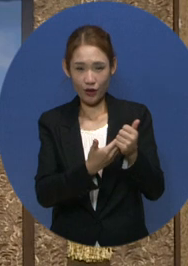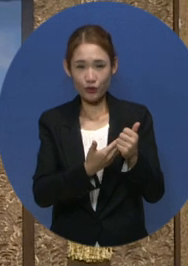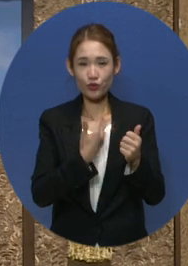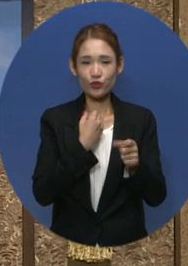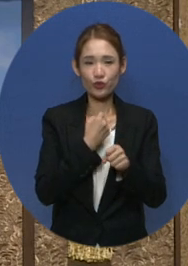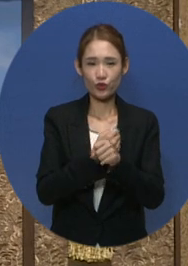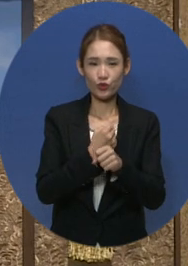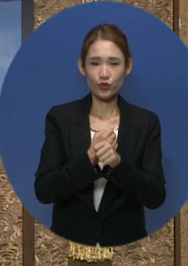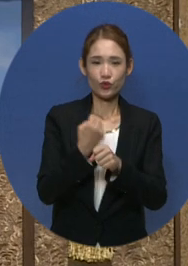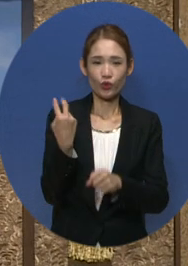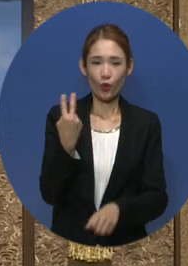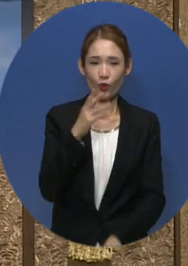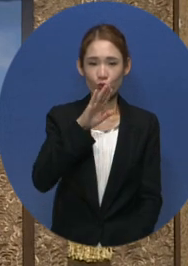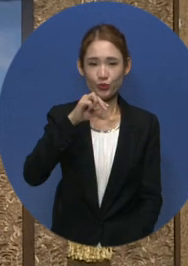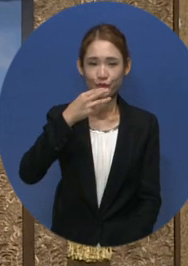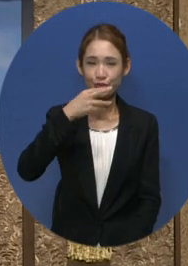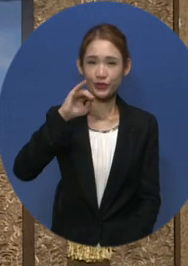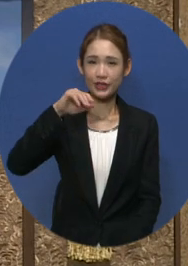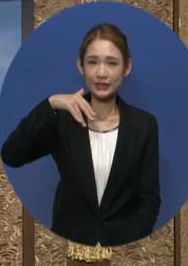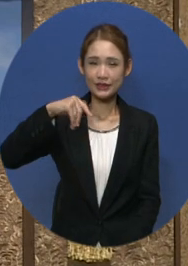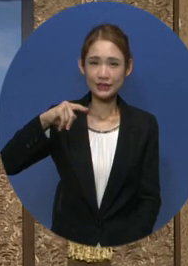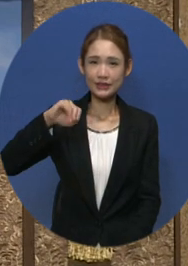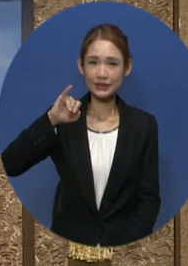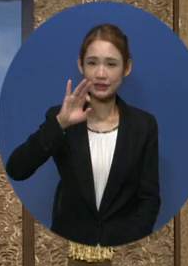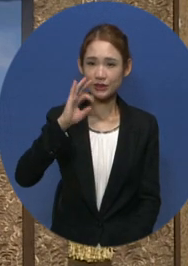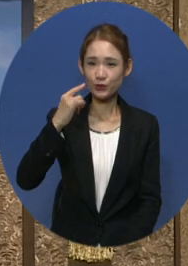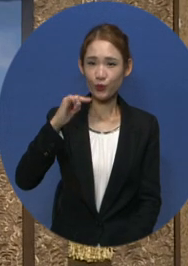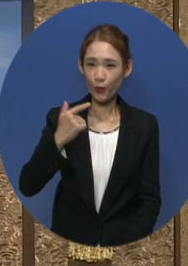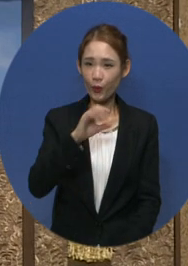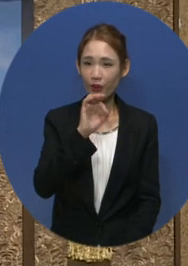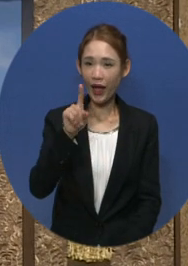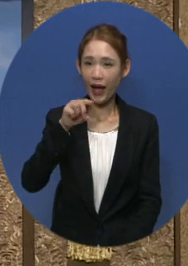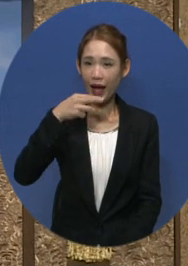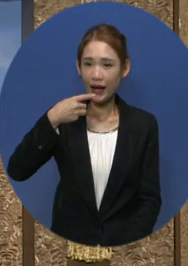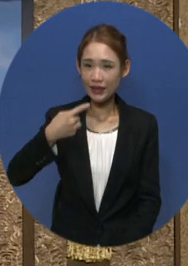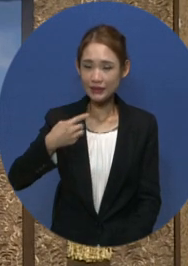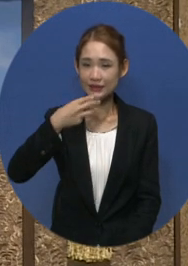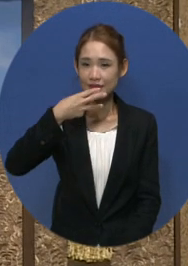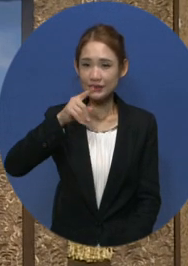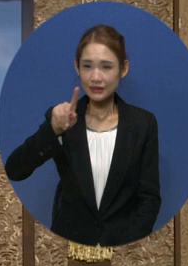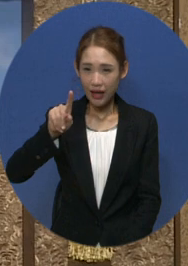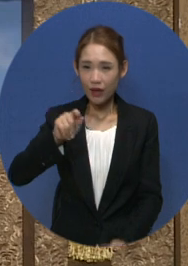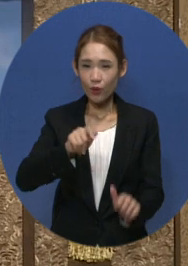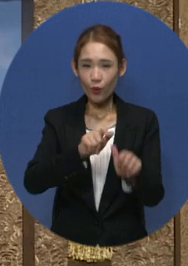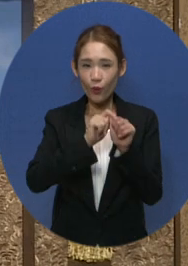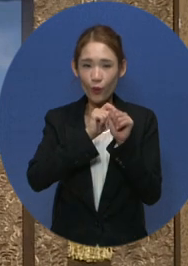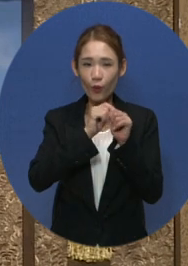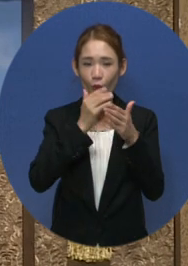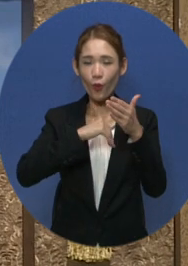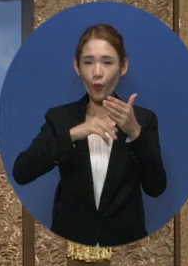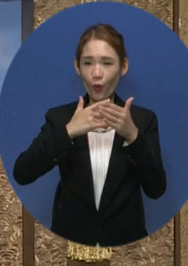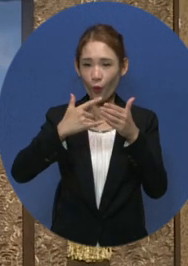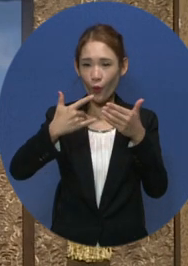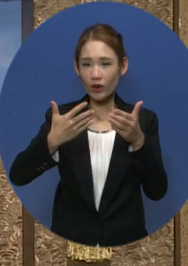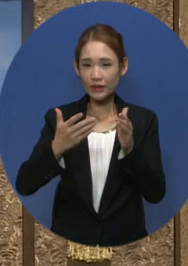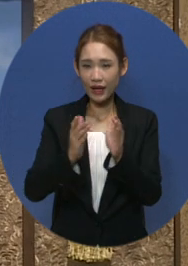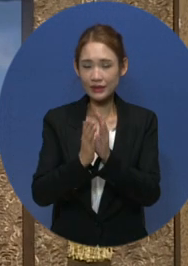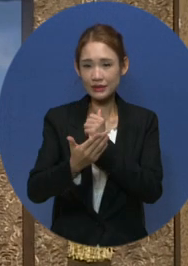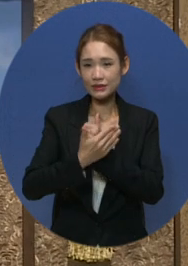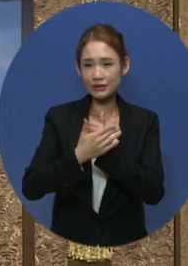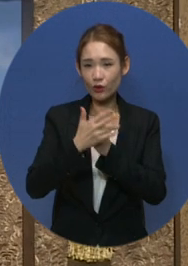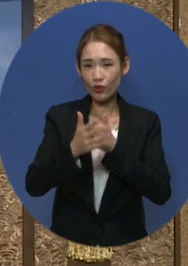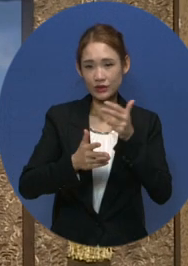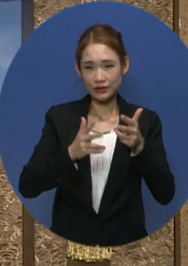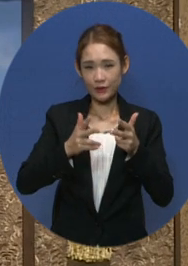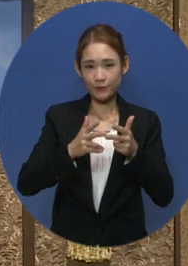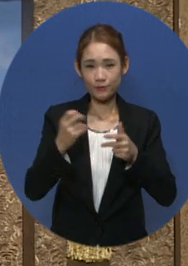또 브릿지 원 아르떼라 그래 가지고 이거 역시 고용공단의 지원 사업인데요. 역시 그